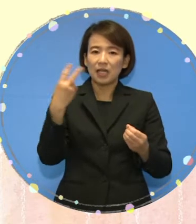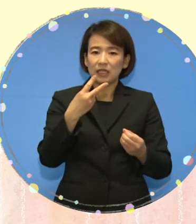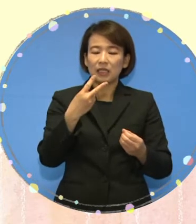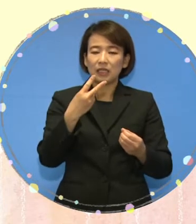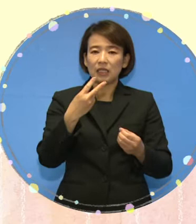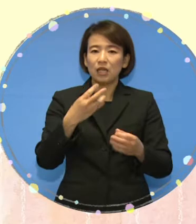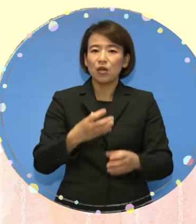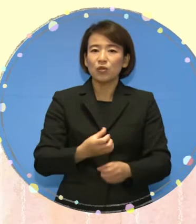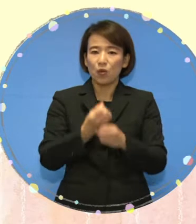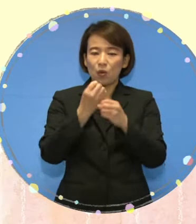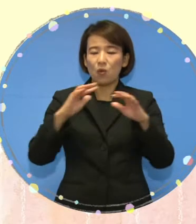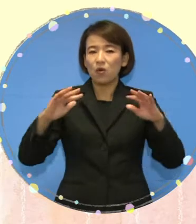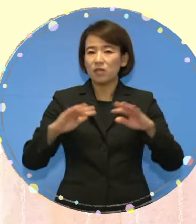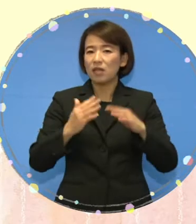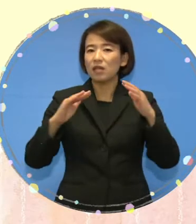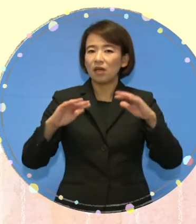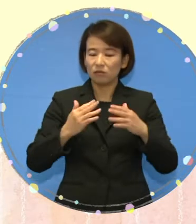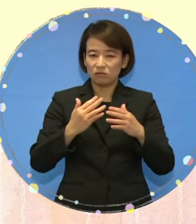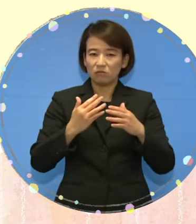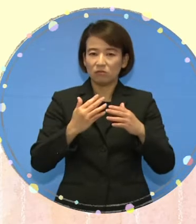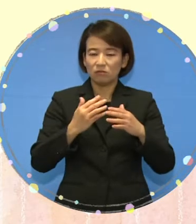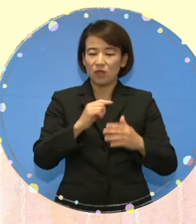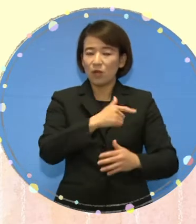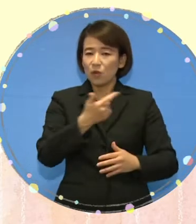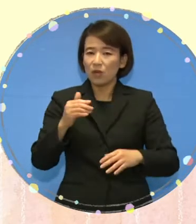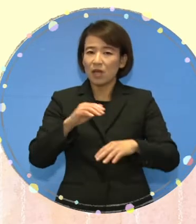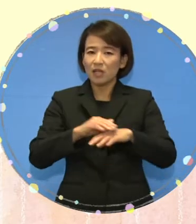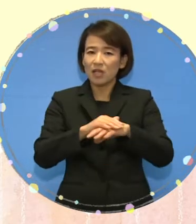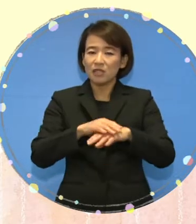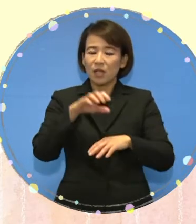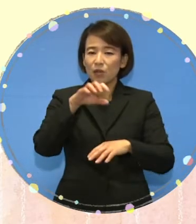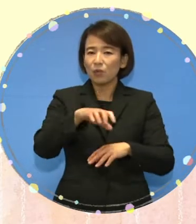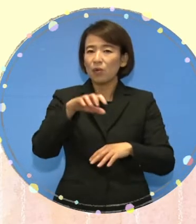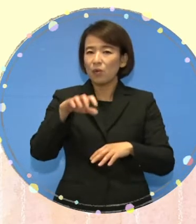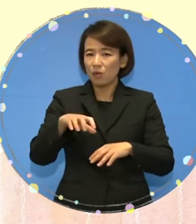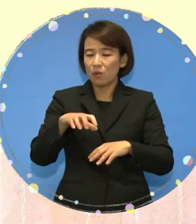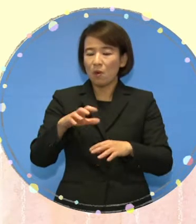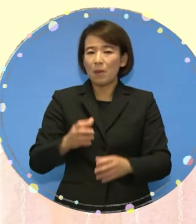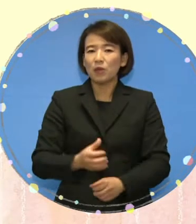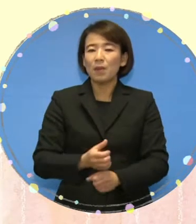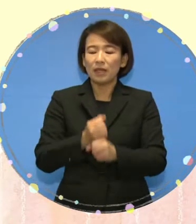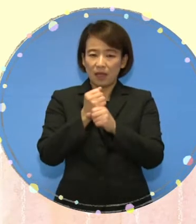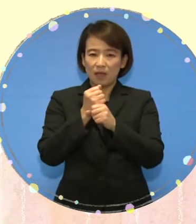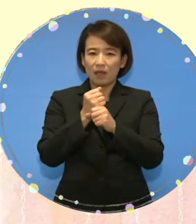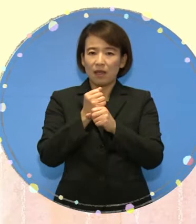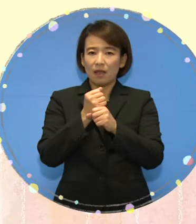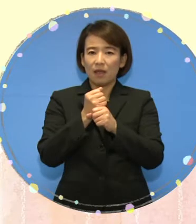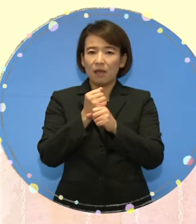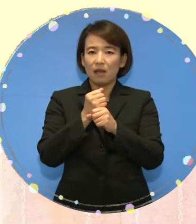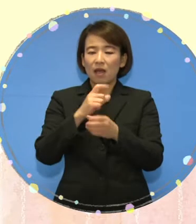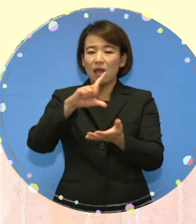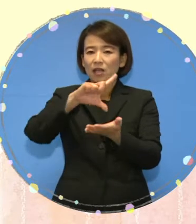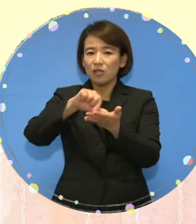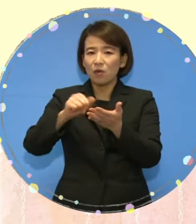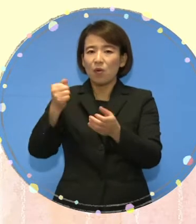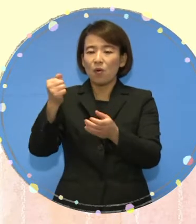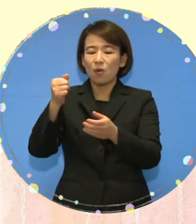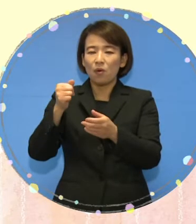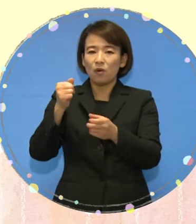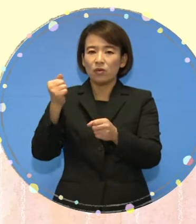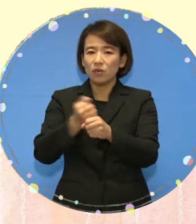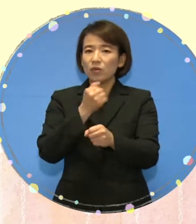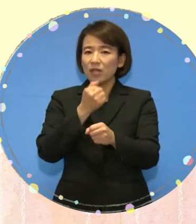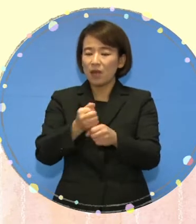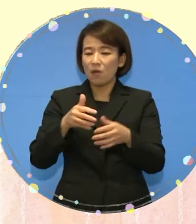新居浜市総合戦略の各種部作を重点プロジェクトと位置付け地方創生の桜取り組みを